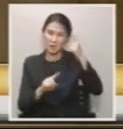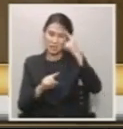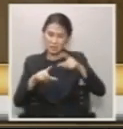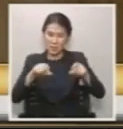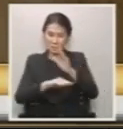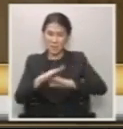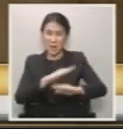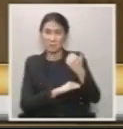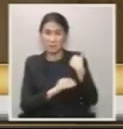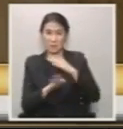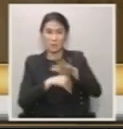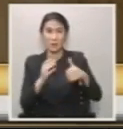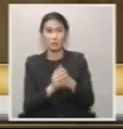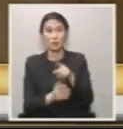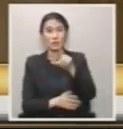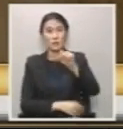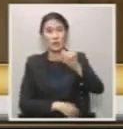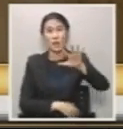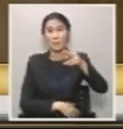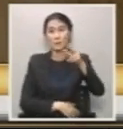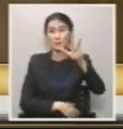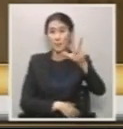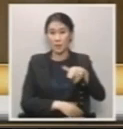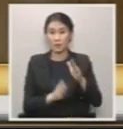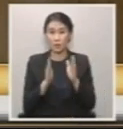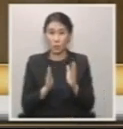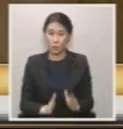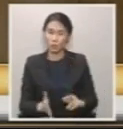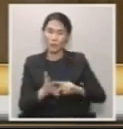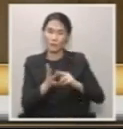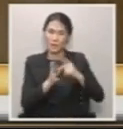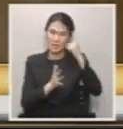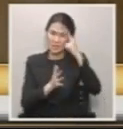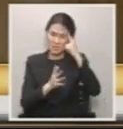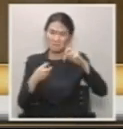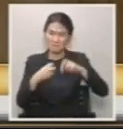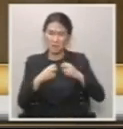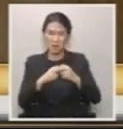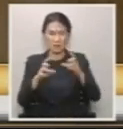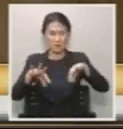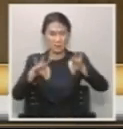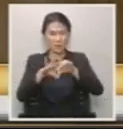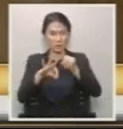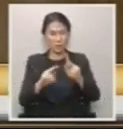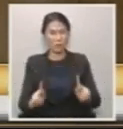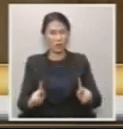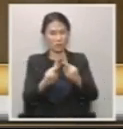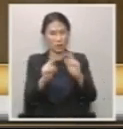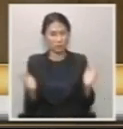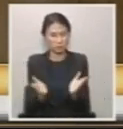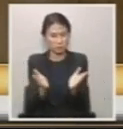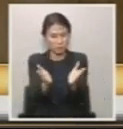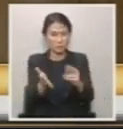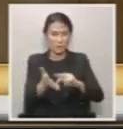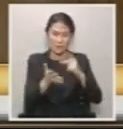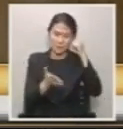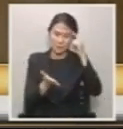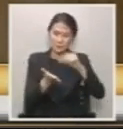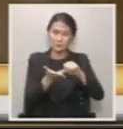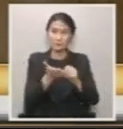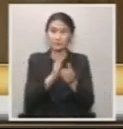ไว้มีประมาณ 153,000 คนตรงนี้ก็จะต้องเป็นภาระที่กระทรวงนั้นจะต้องเร่งดำเนินการแก้